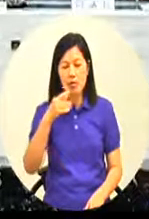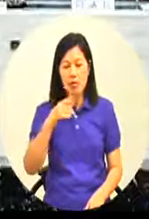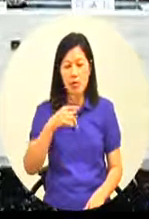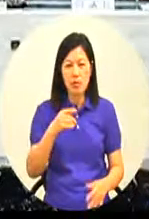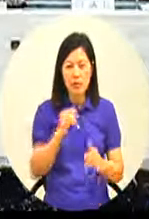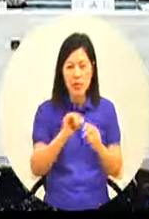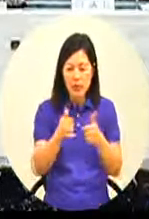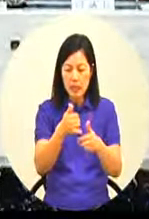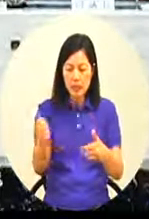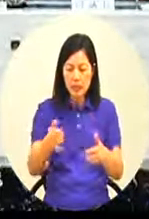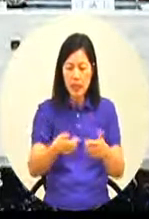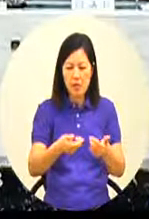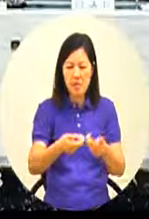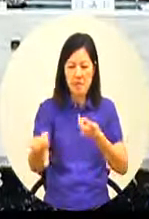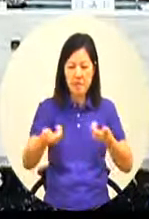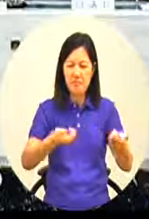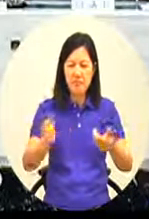一些的一个